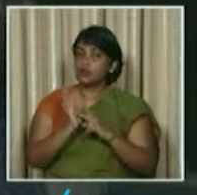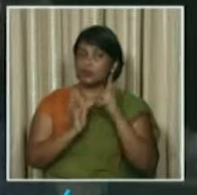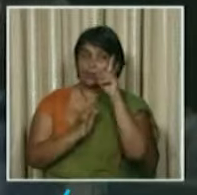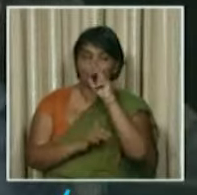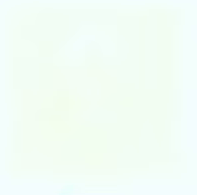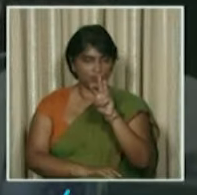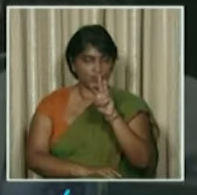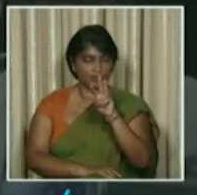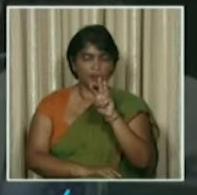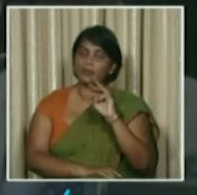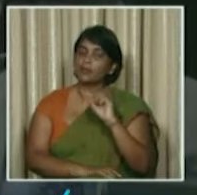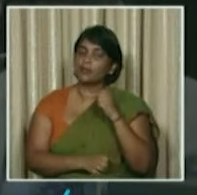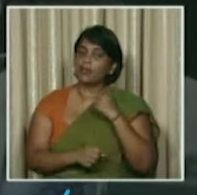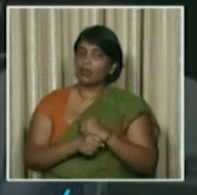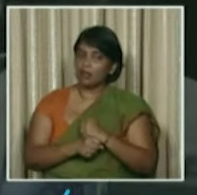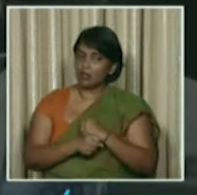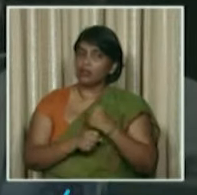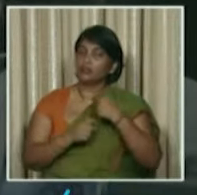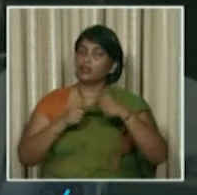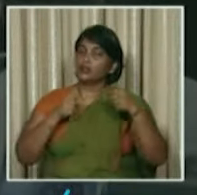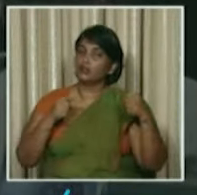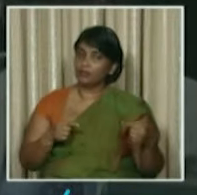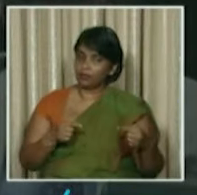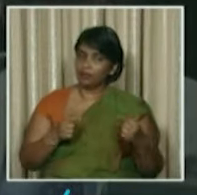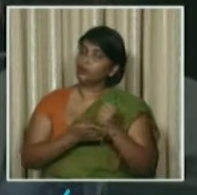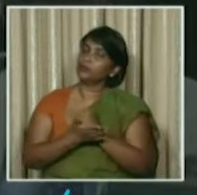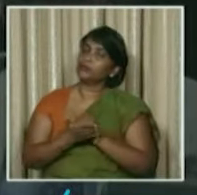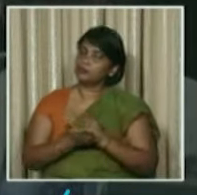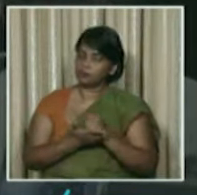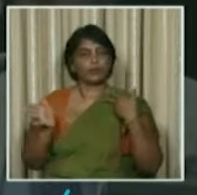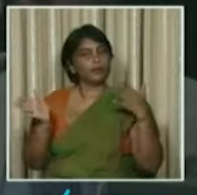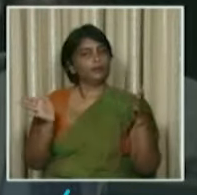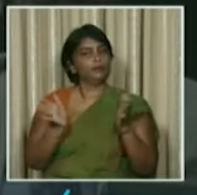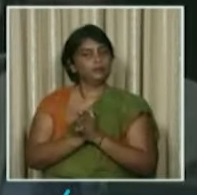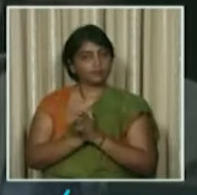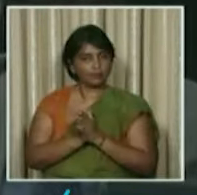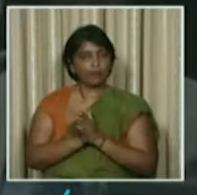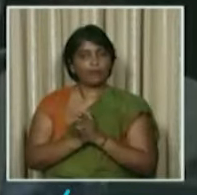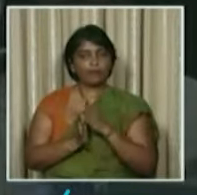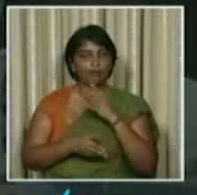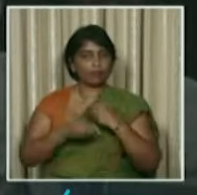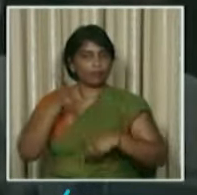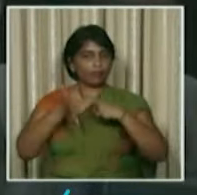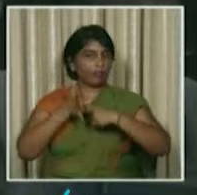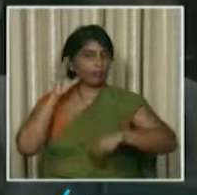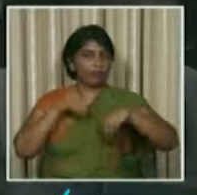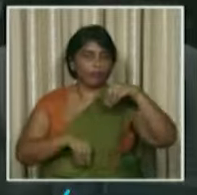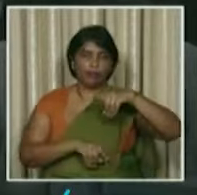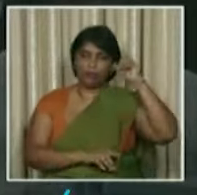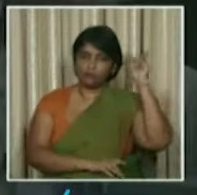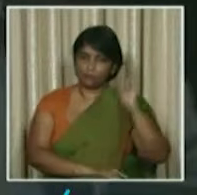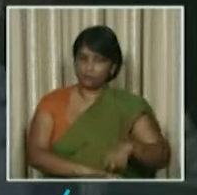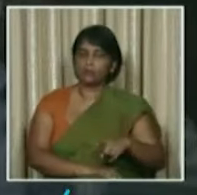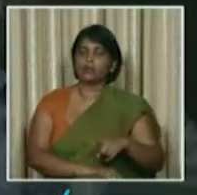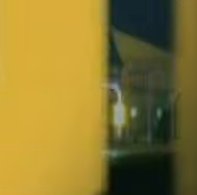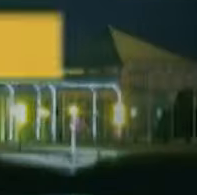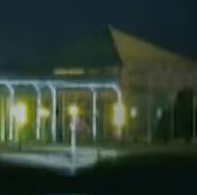23 වෙනි දින ආණ්ඩු පක්ෂය විපක්ෂය සියලු දෙනාම එකතු වෙලා ඡන්දයකින් තොරව සම්මත කරපු දෙයක්